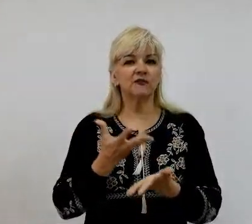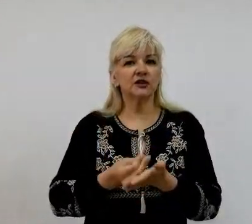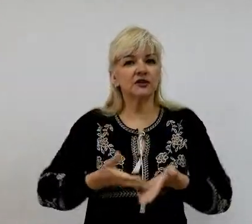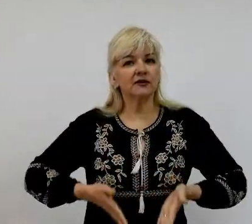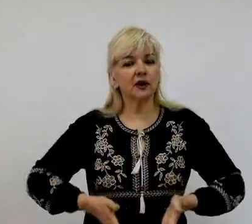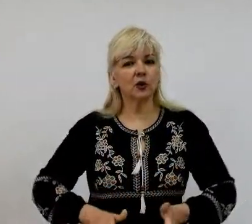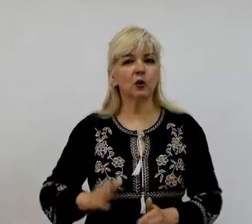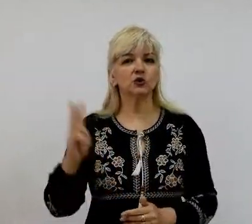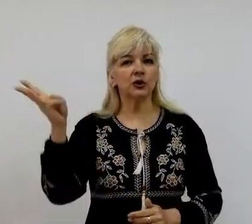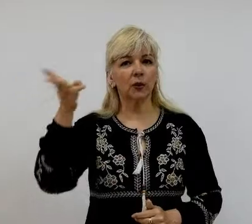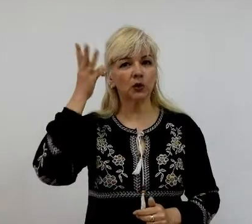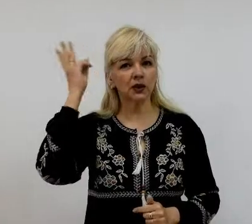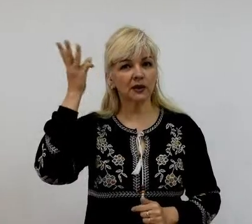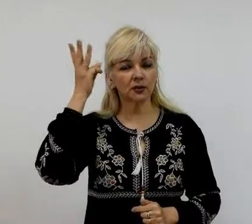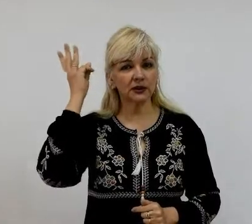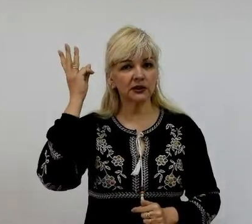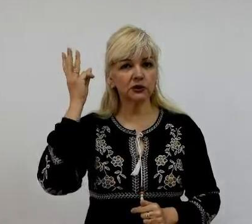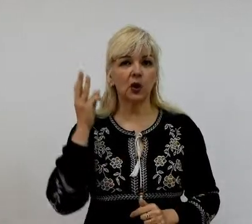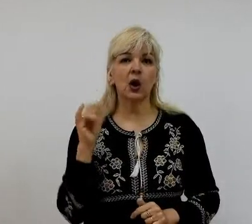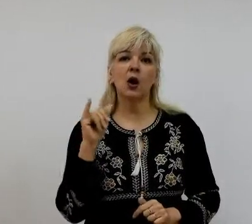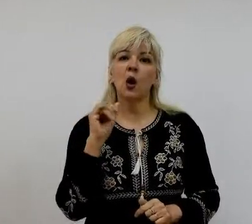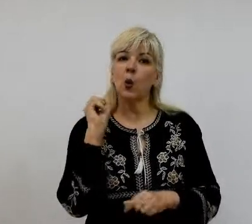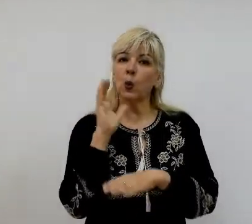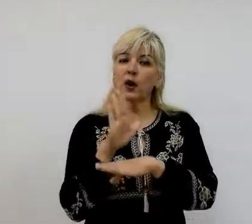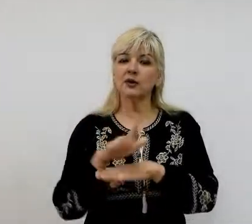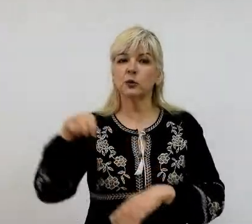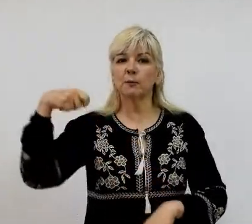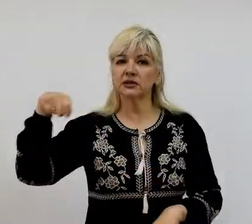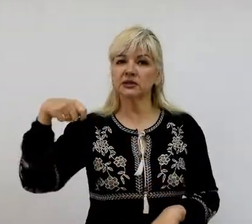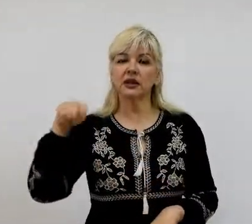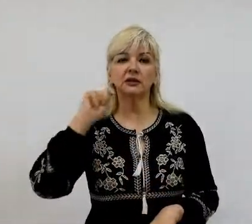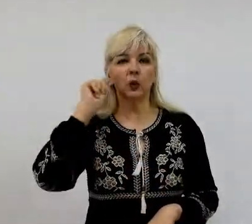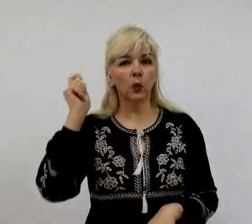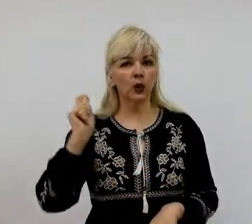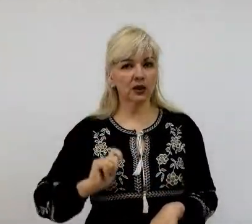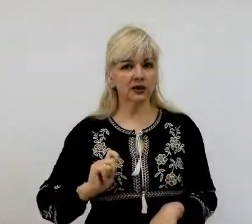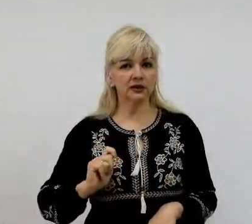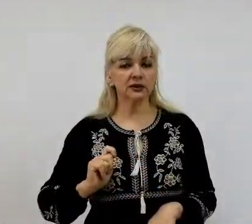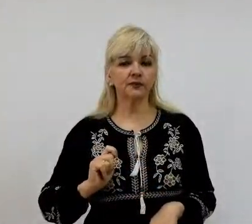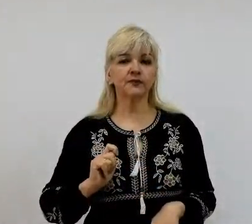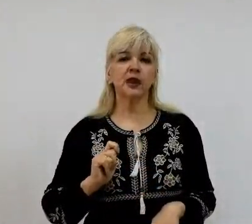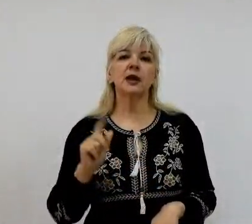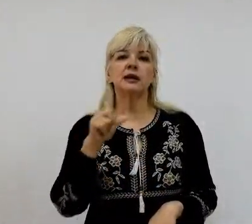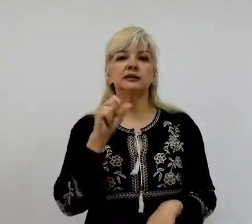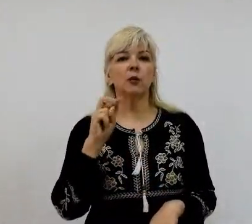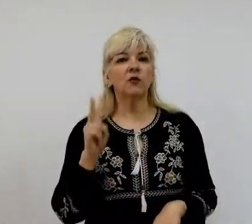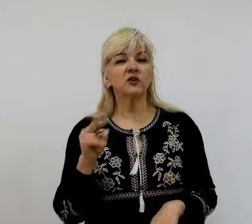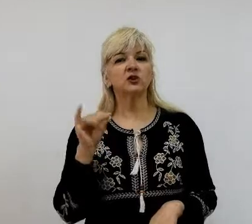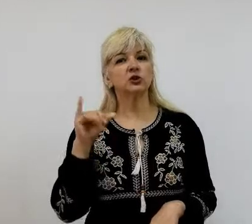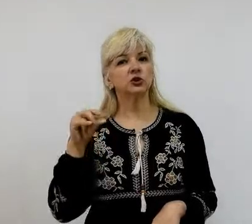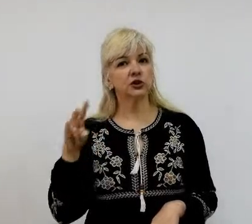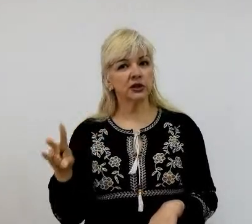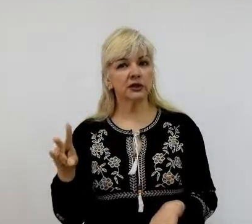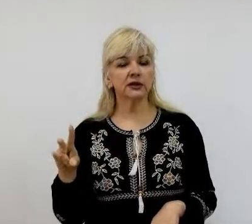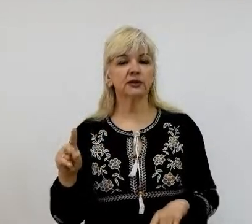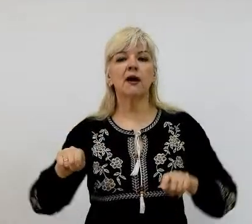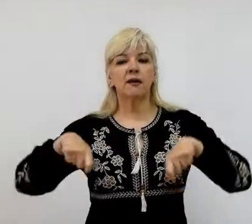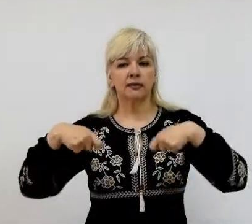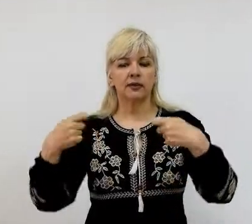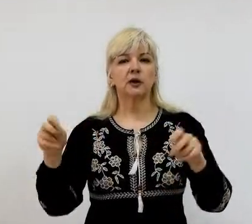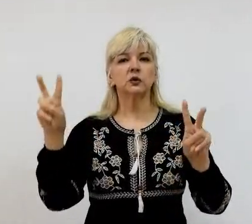археології, історії, архітектури, ландшафту, монументального мистецтва. До пам'яток